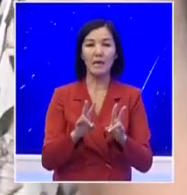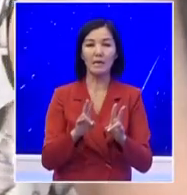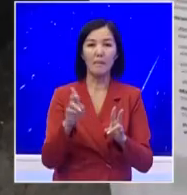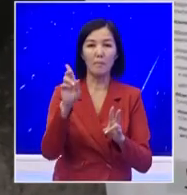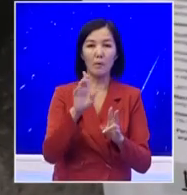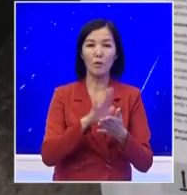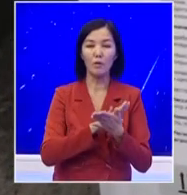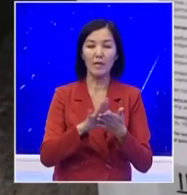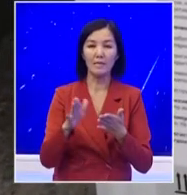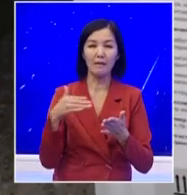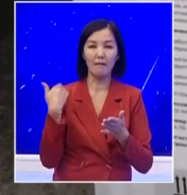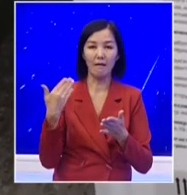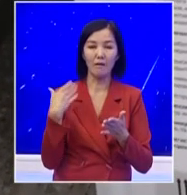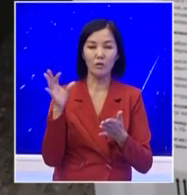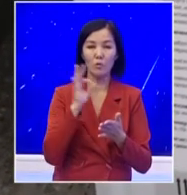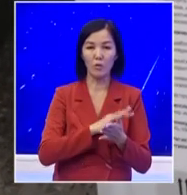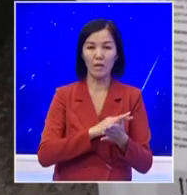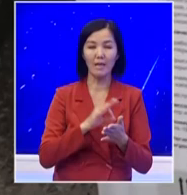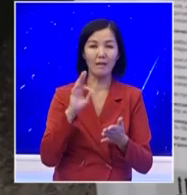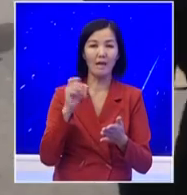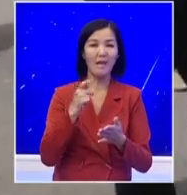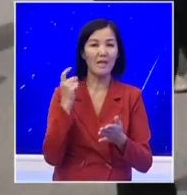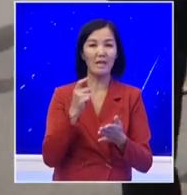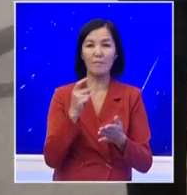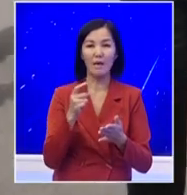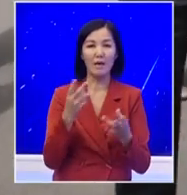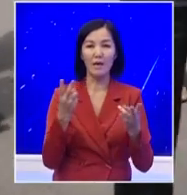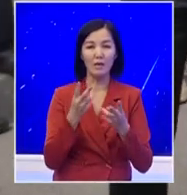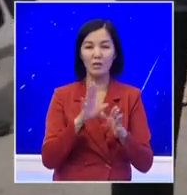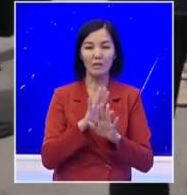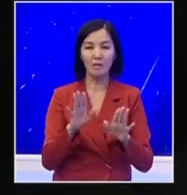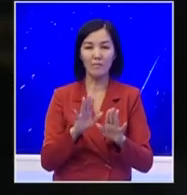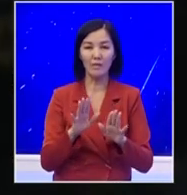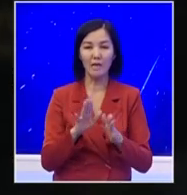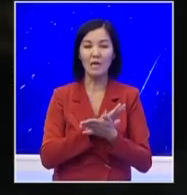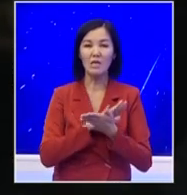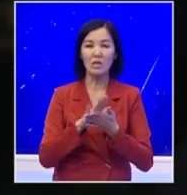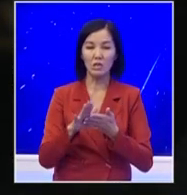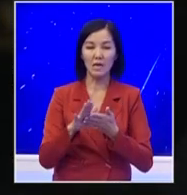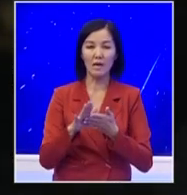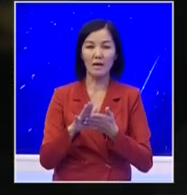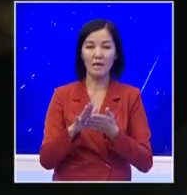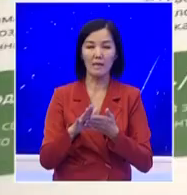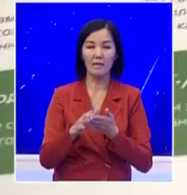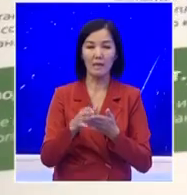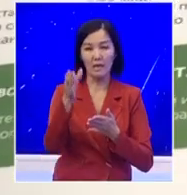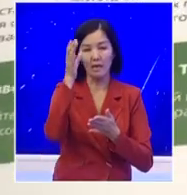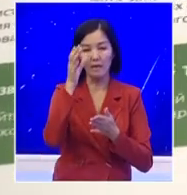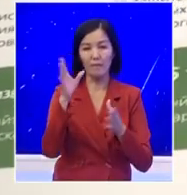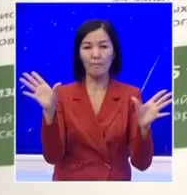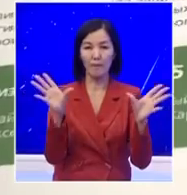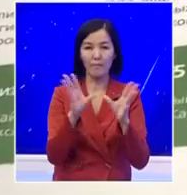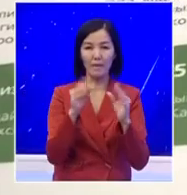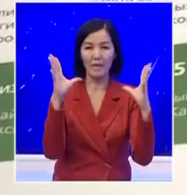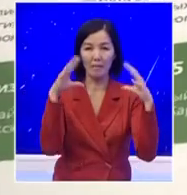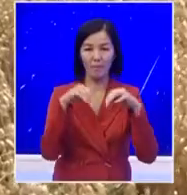ғана қолданылады, химиялық емес. Мұның бәрі ғылыммен қабысқан жаңаша зерттеудің жемісі, дейді ғалымдар. Сондықтан бұл жетістіктерді